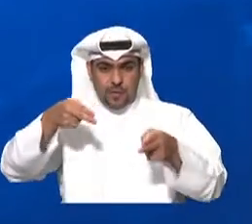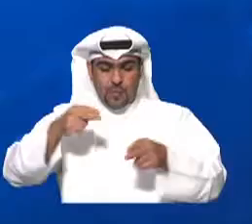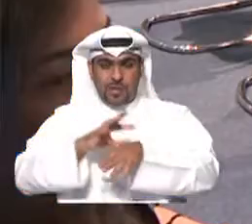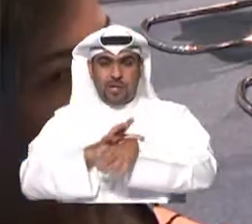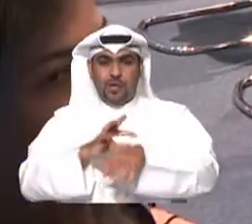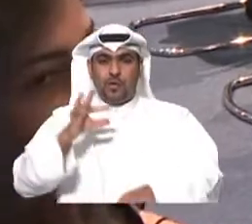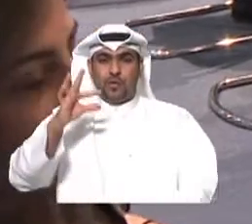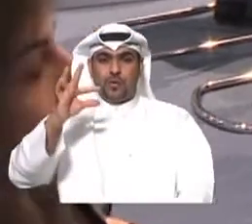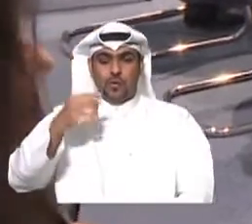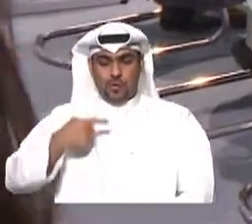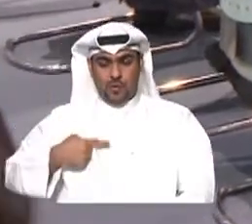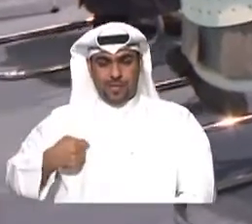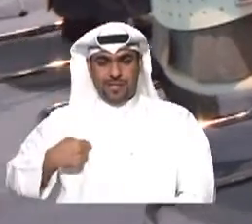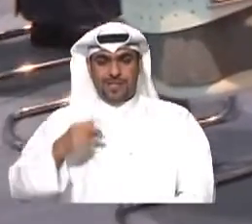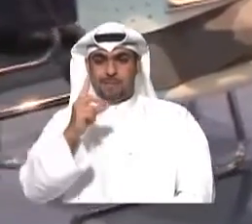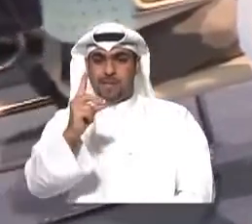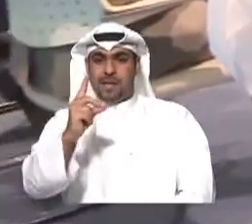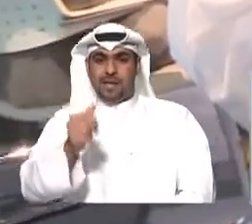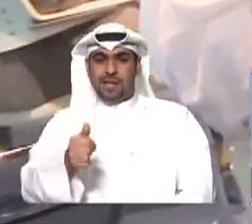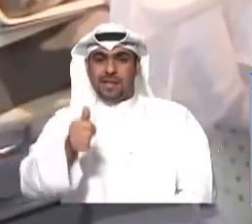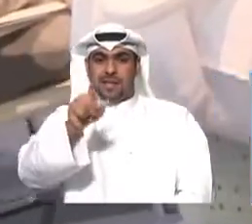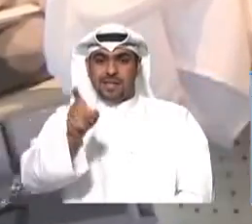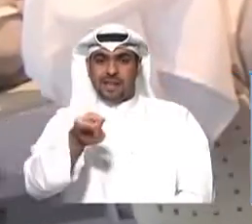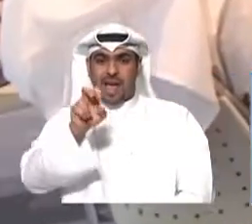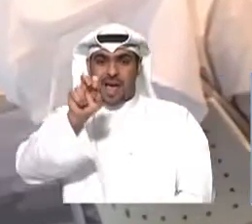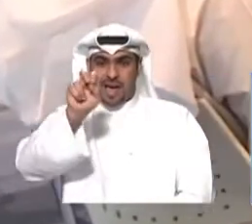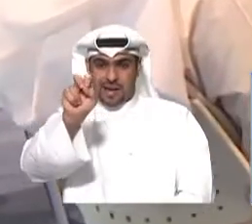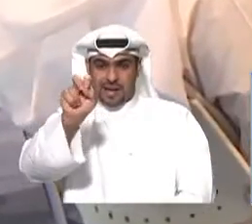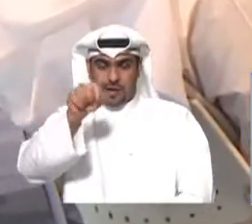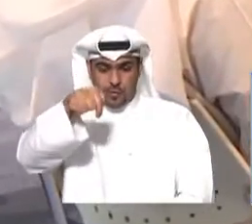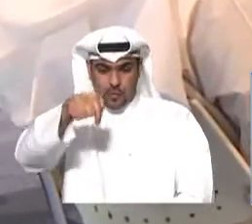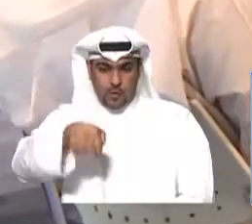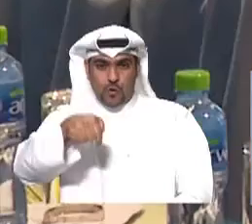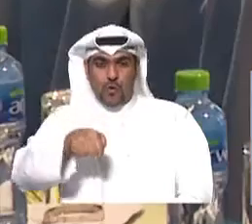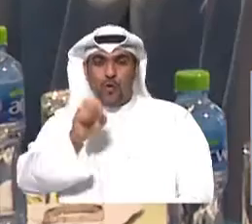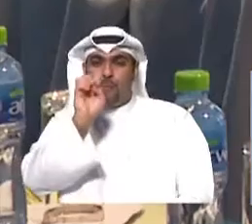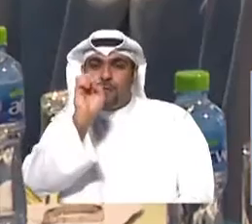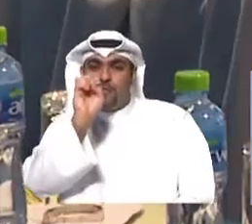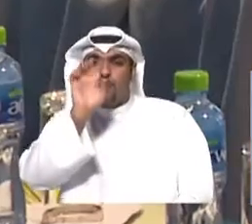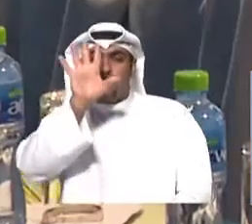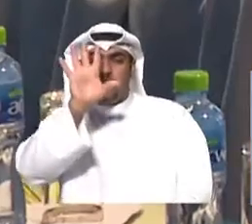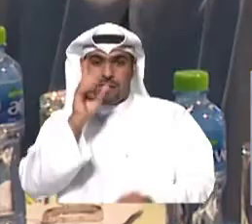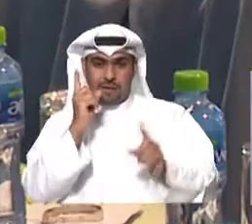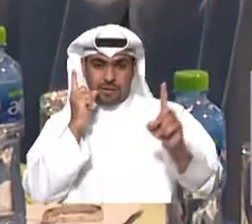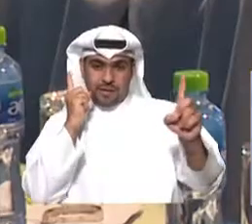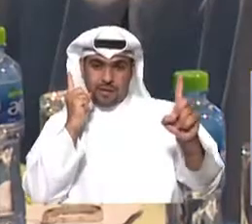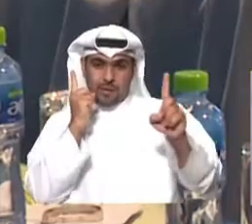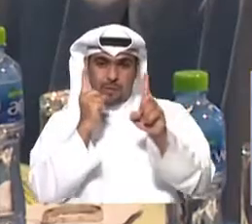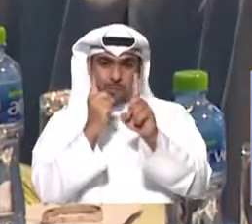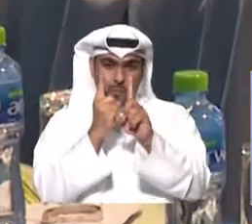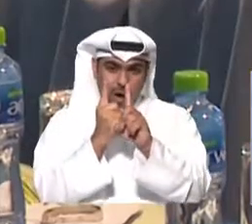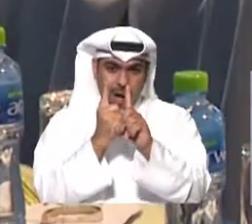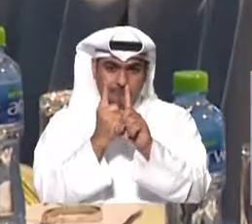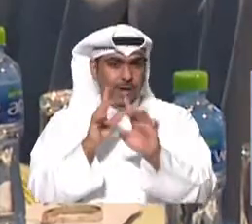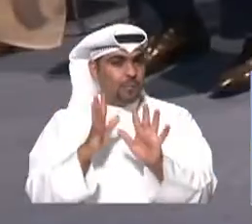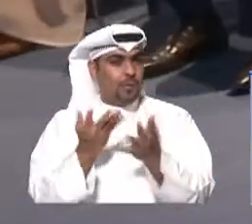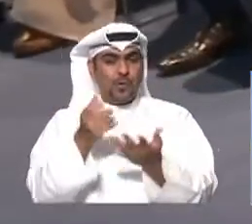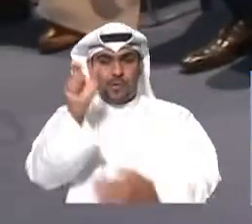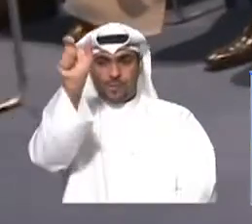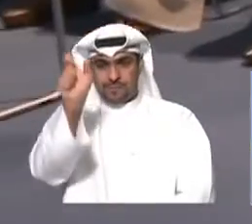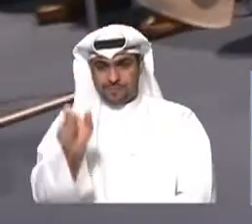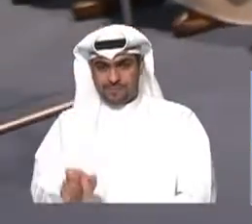طارق الشيخ صباح اليوم في مبنى الشيخ صباح الأحمد الجابر الصباح بيت الأمم المتحدة في دولة